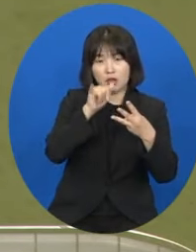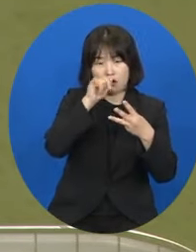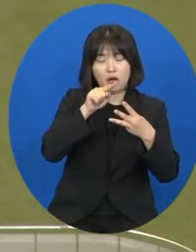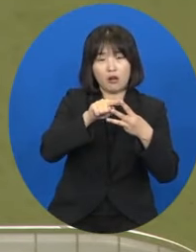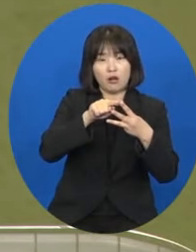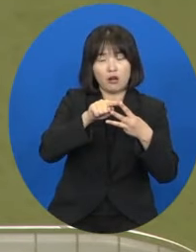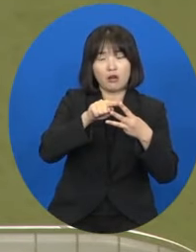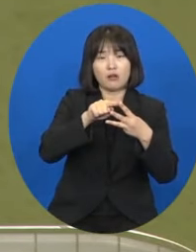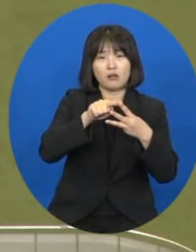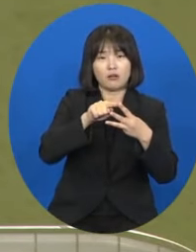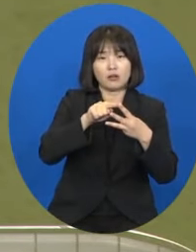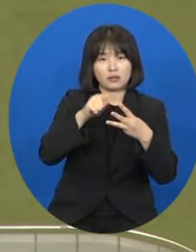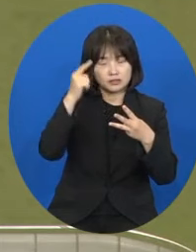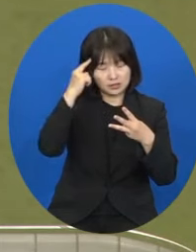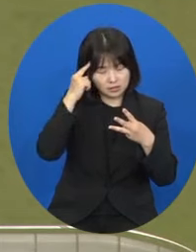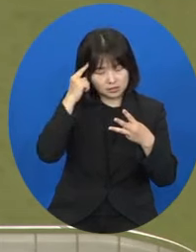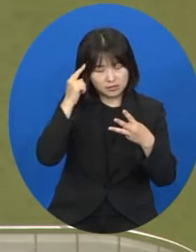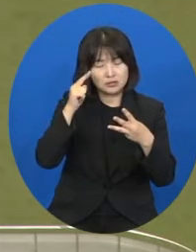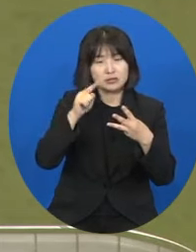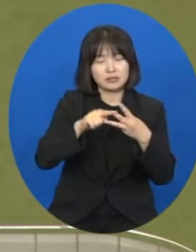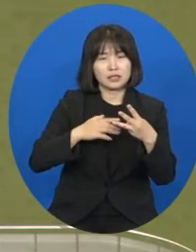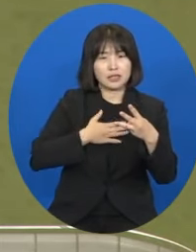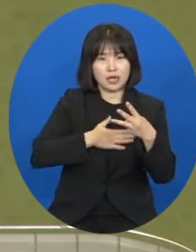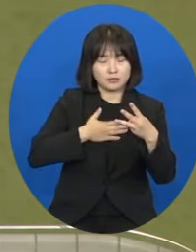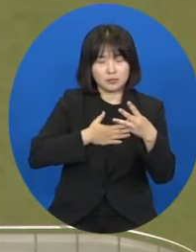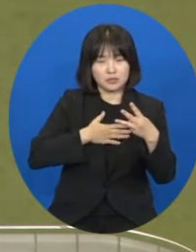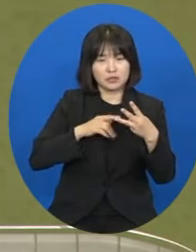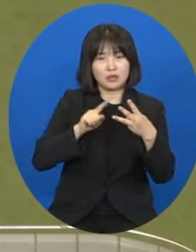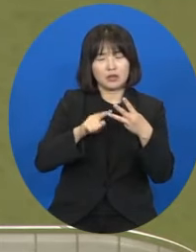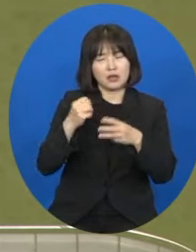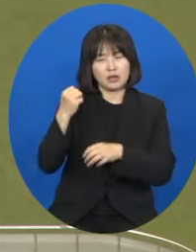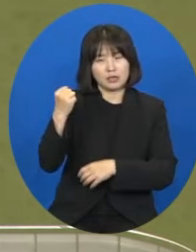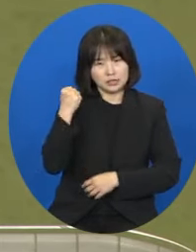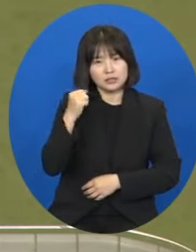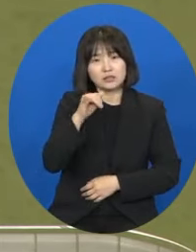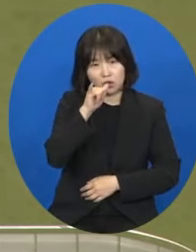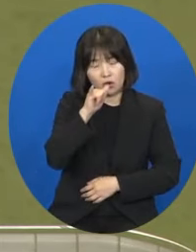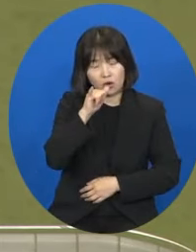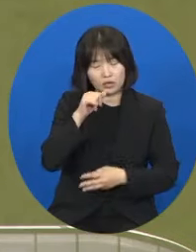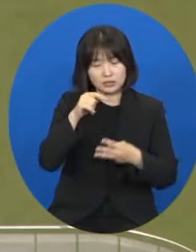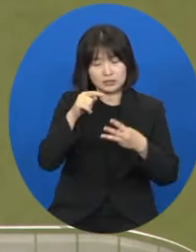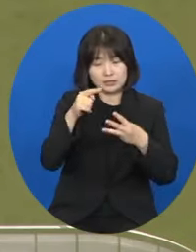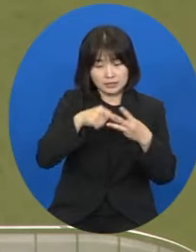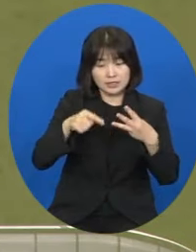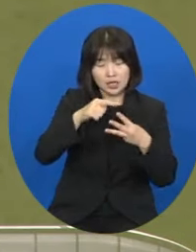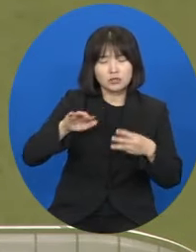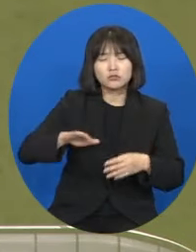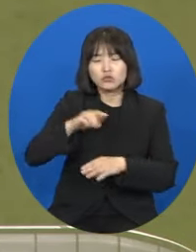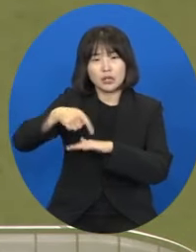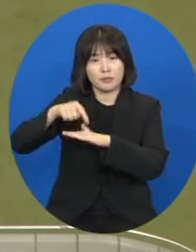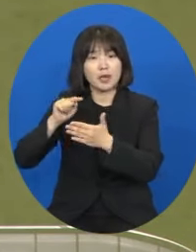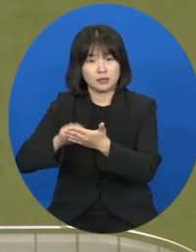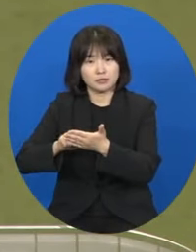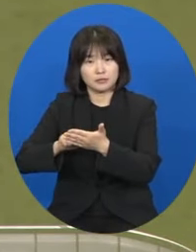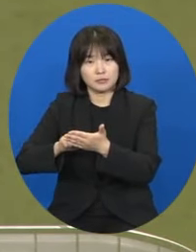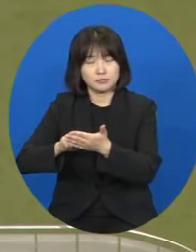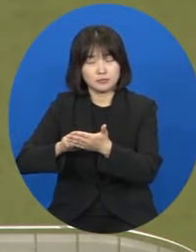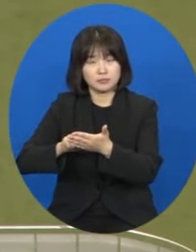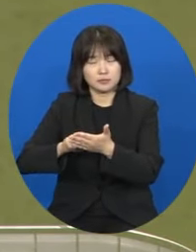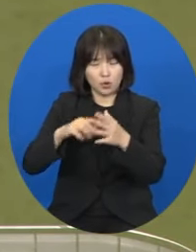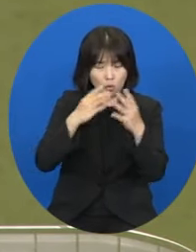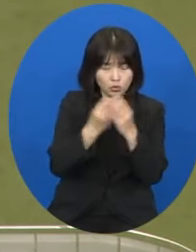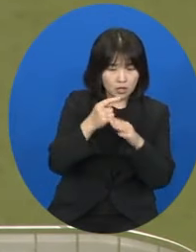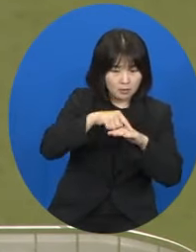지성과 감정과 의지가 있습니다. 이 세 가지가 우리의 마음이라고 표현을 해요. 그러면 온전한 마음이 있다는 것은 이 세 가지가